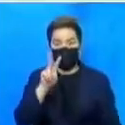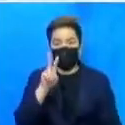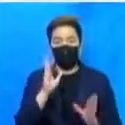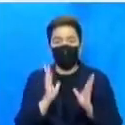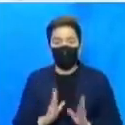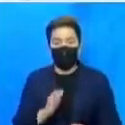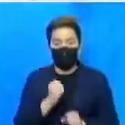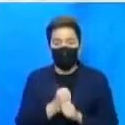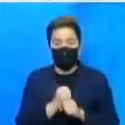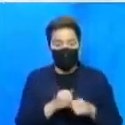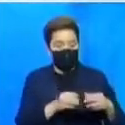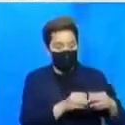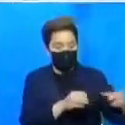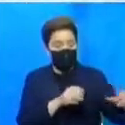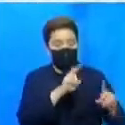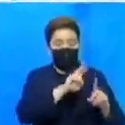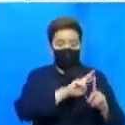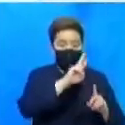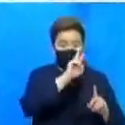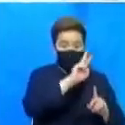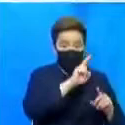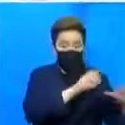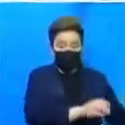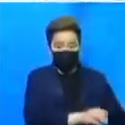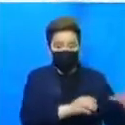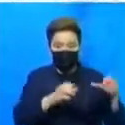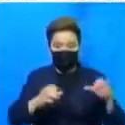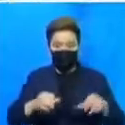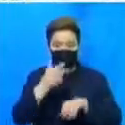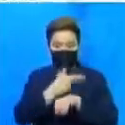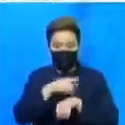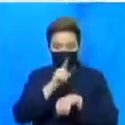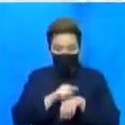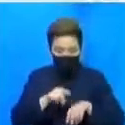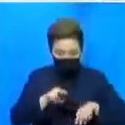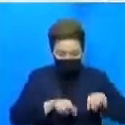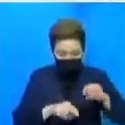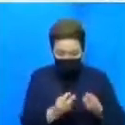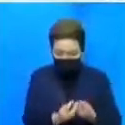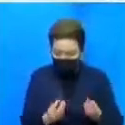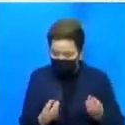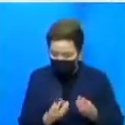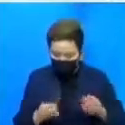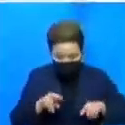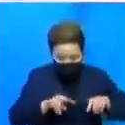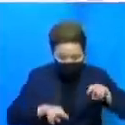นักงานนำกล่องลูกบอลยางหมายเลข2มาให้ประธานกรรมการได้ตรวจสอบค่ะ